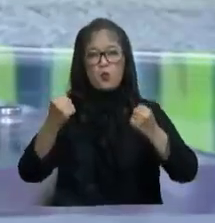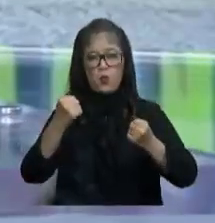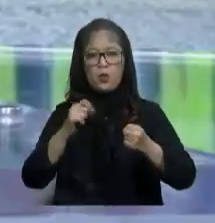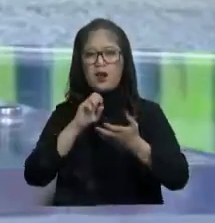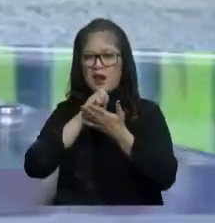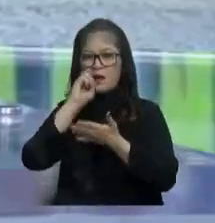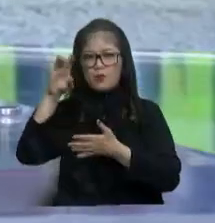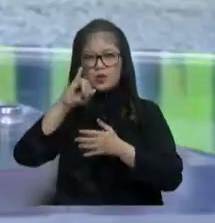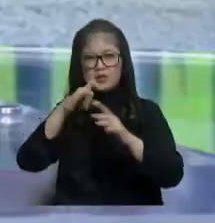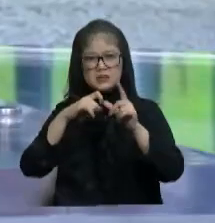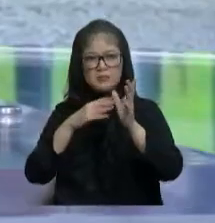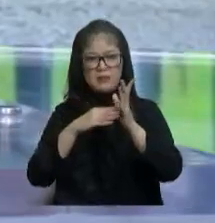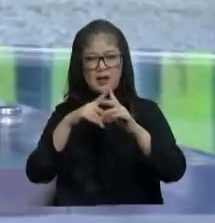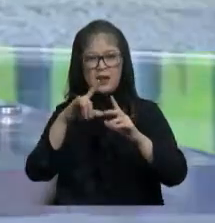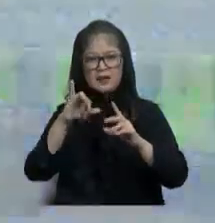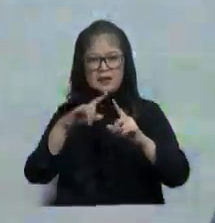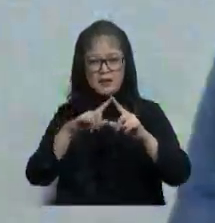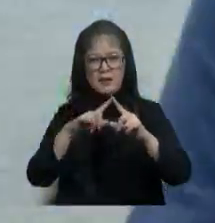oleh Ismalia.